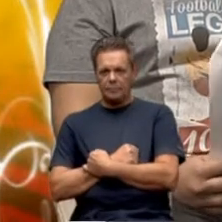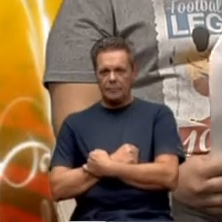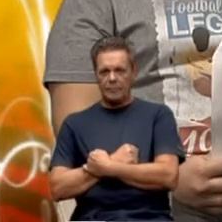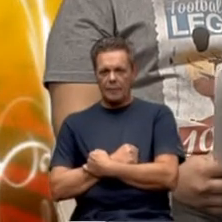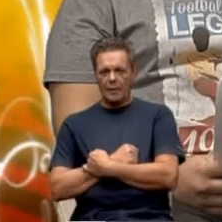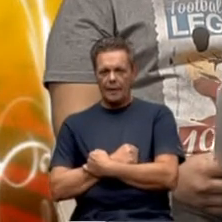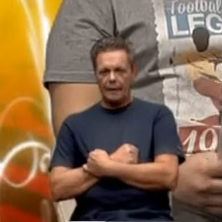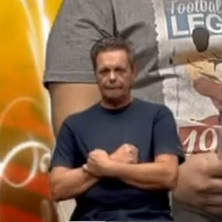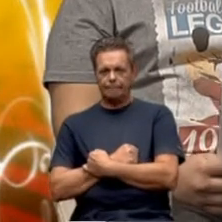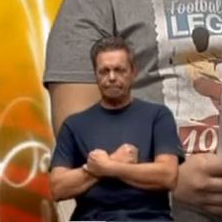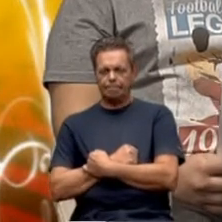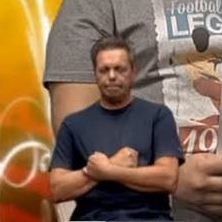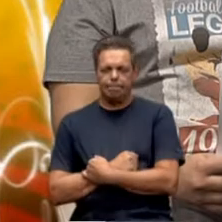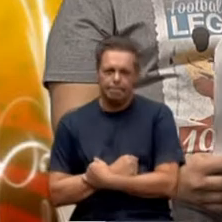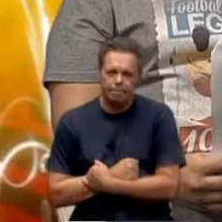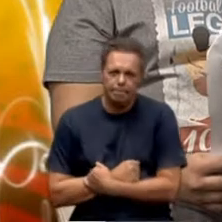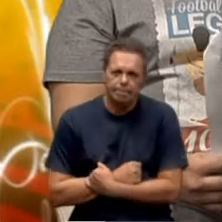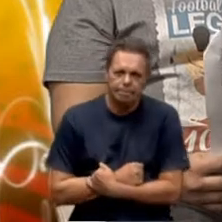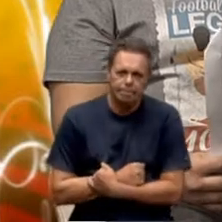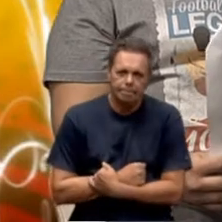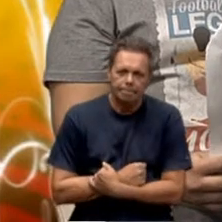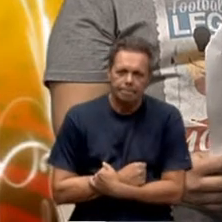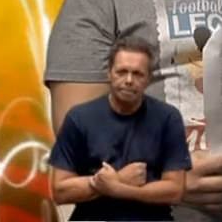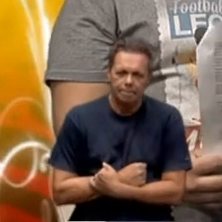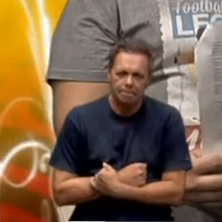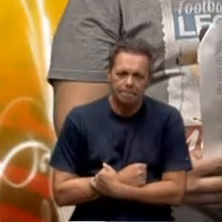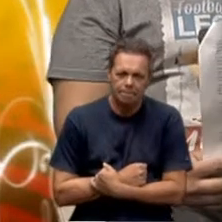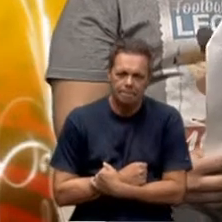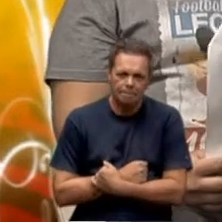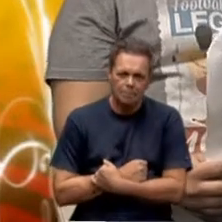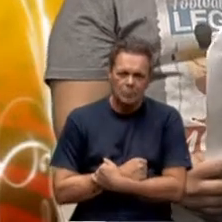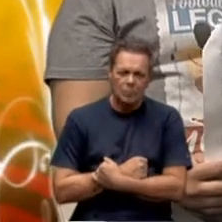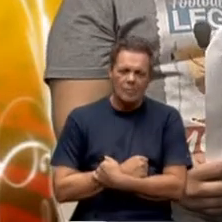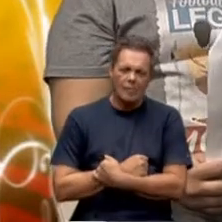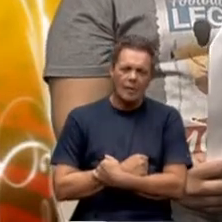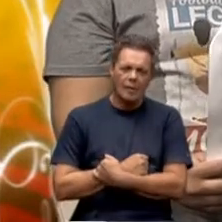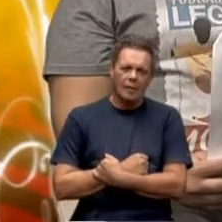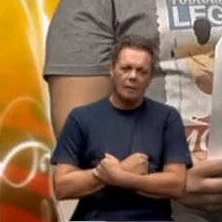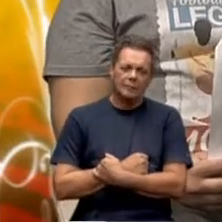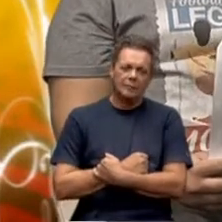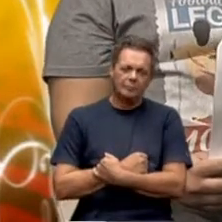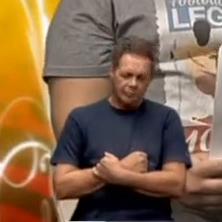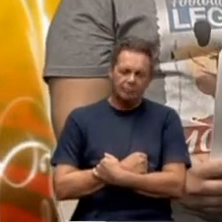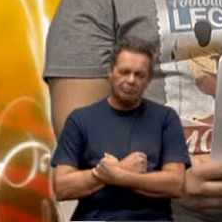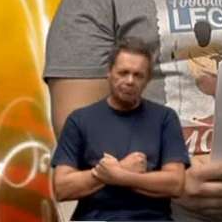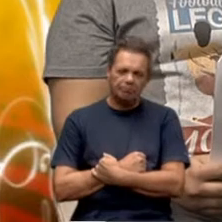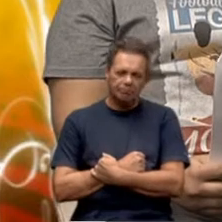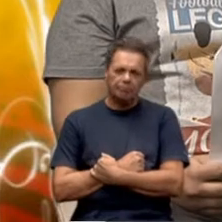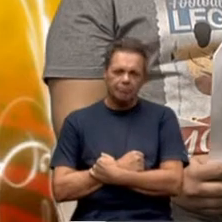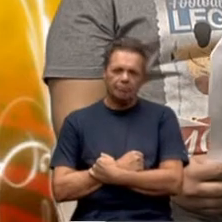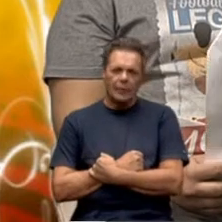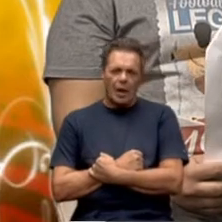Ili ovako kažete, sad će Robert reći. Pa nekad. Ili preuzmete odgovornost. Da, iskomunicirate kad